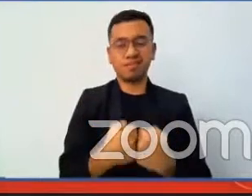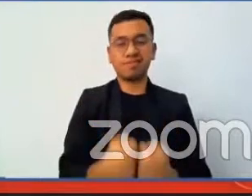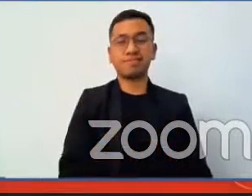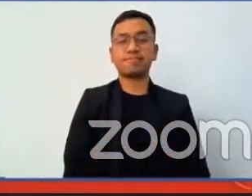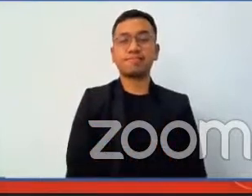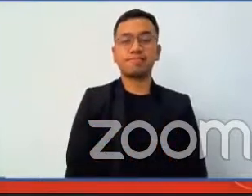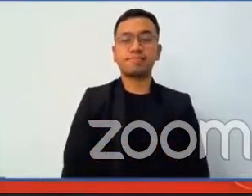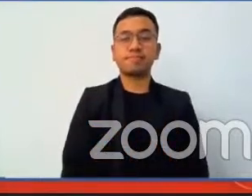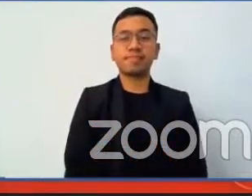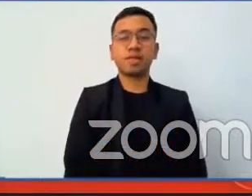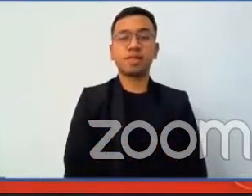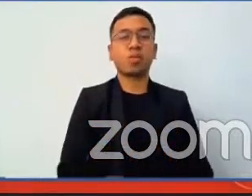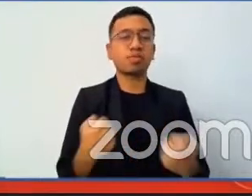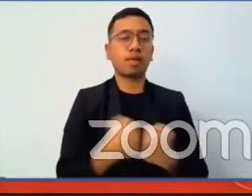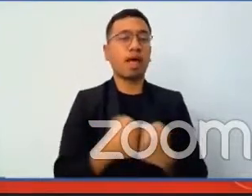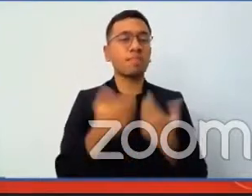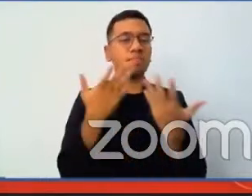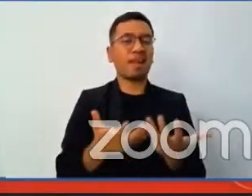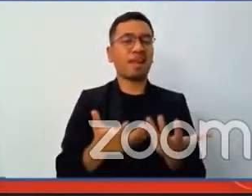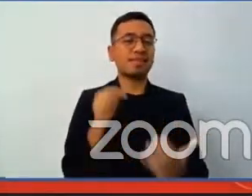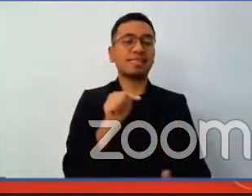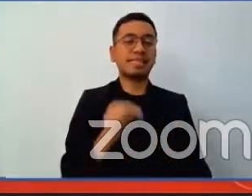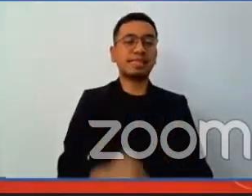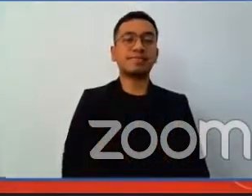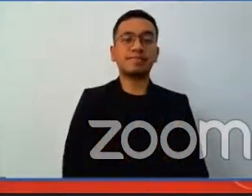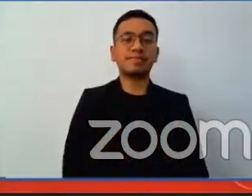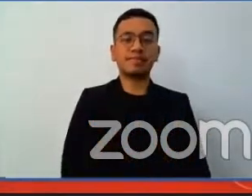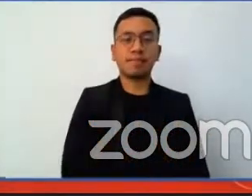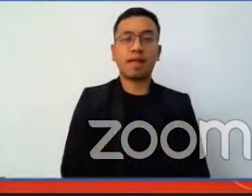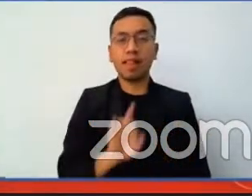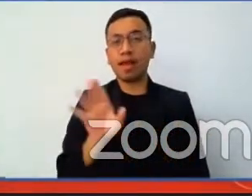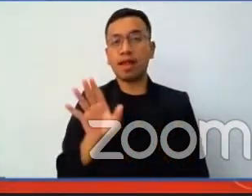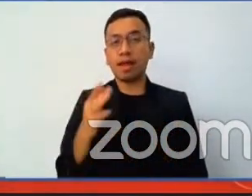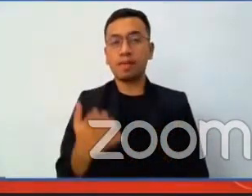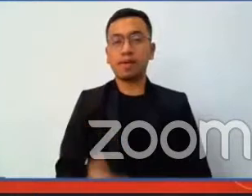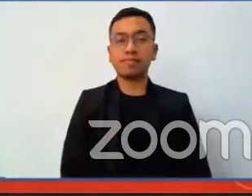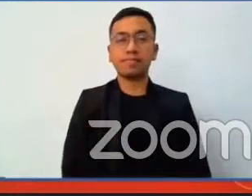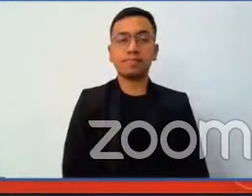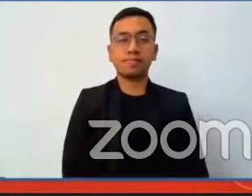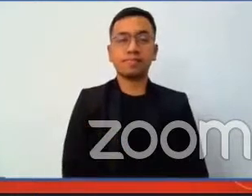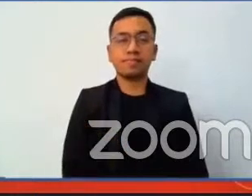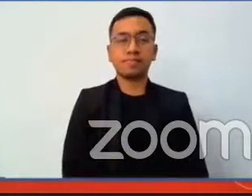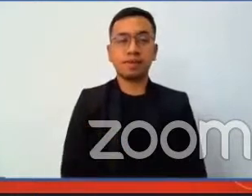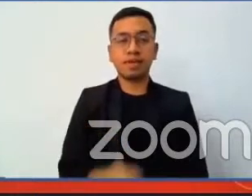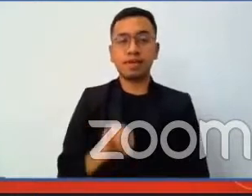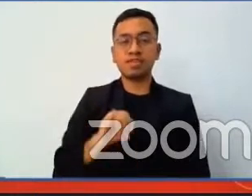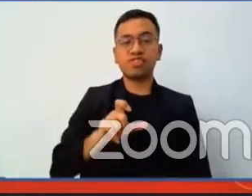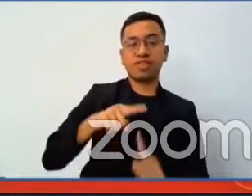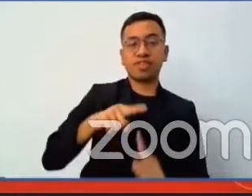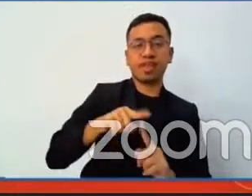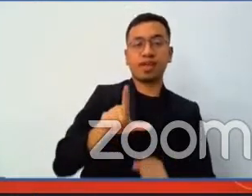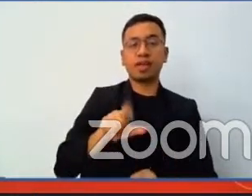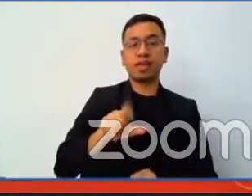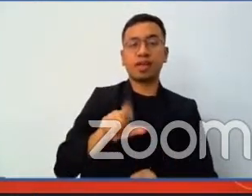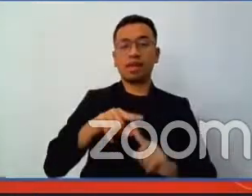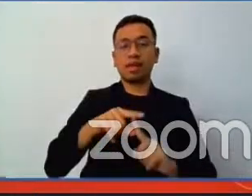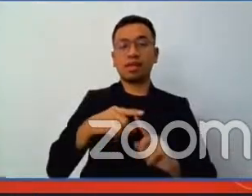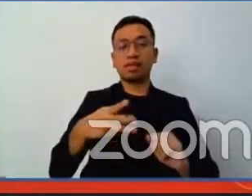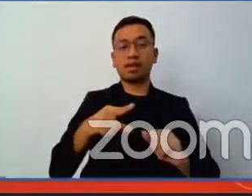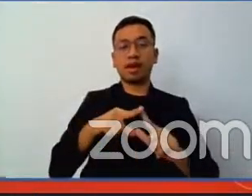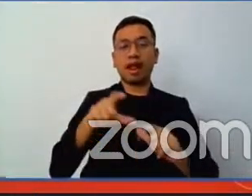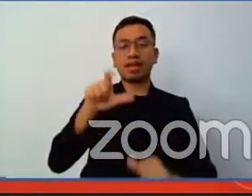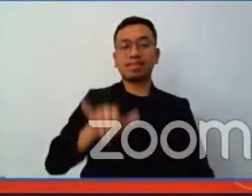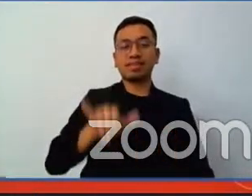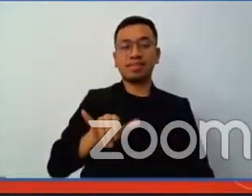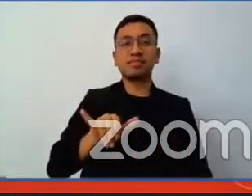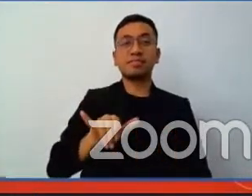tantangan terbesar yang masih saya hadapi. Kemudian ada ICT literasi atau literasi digital